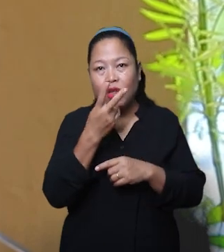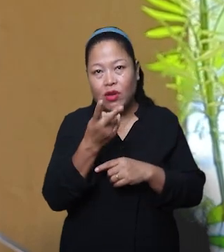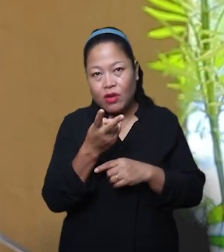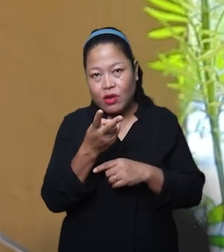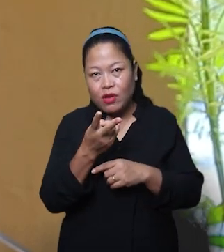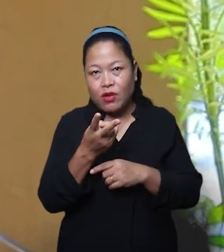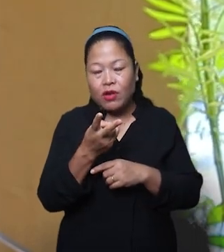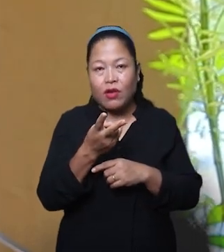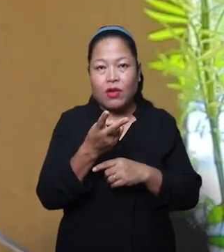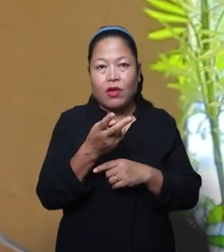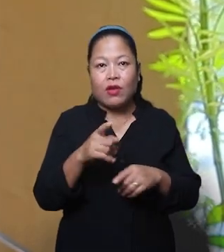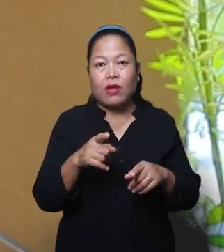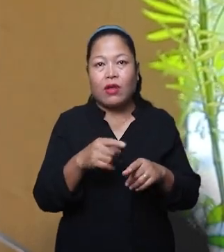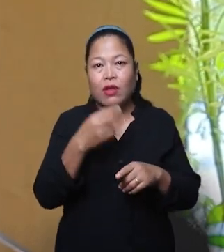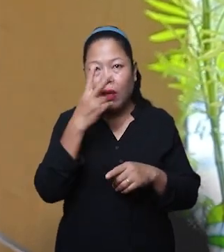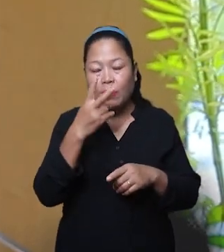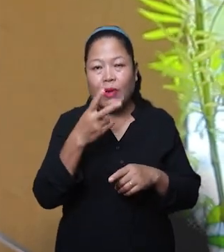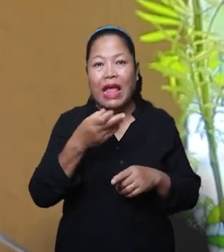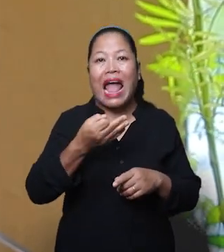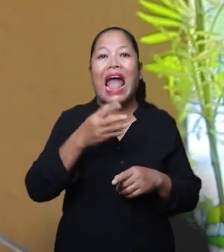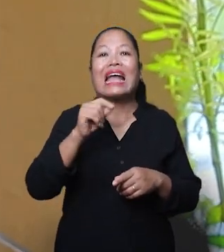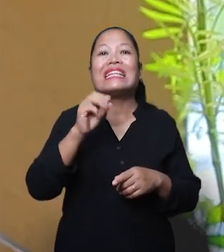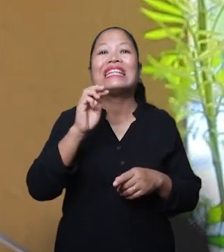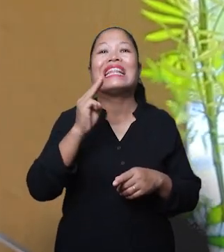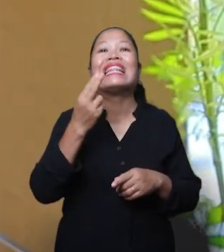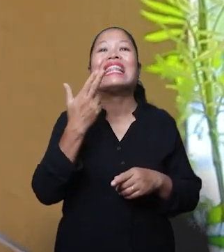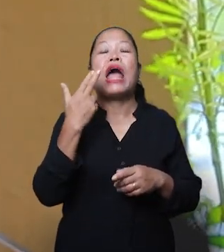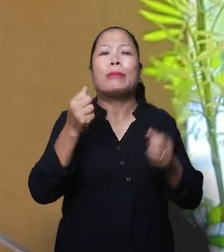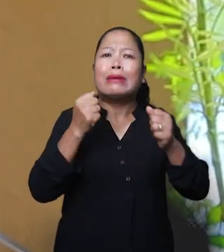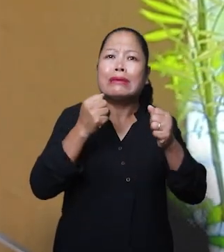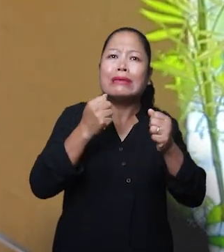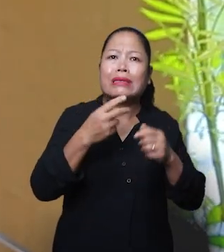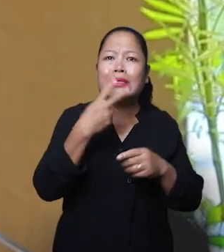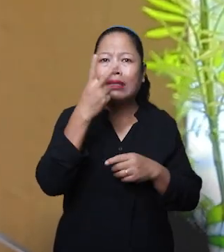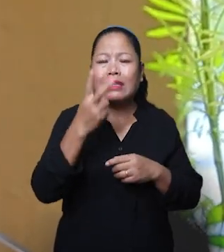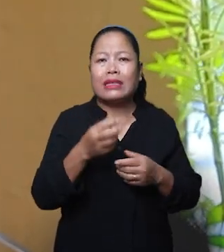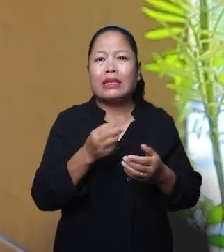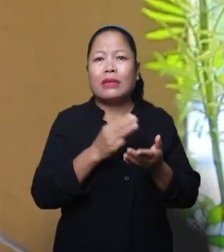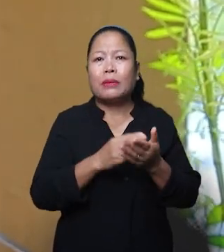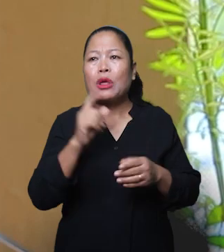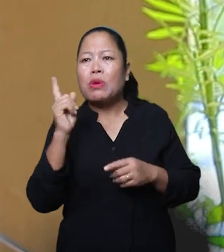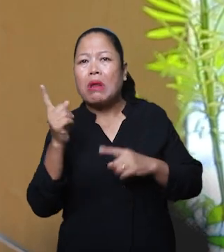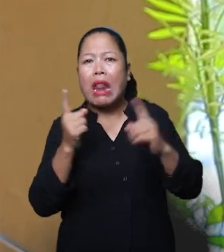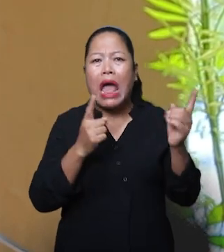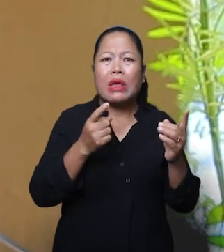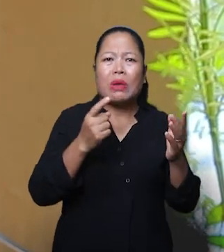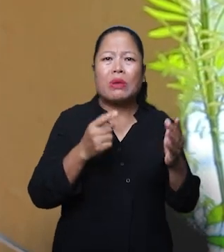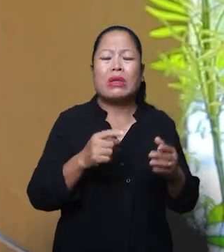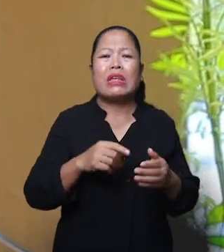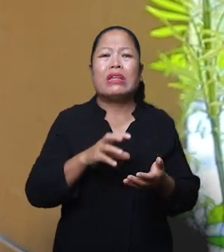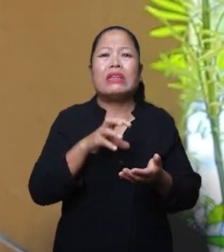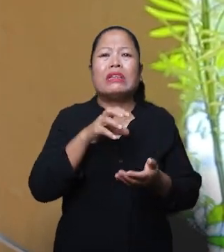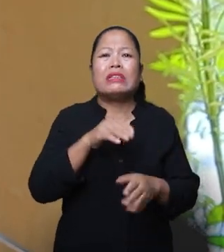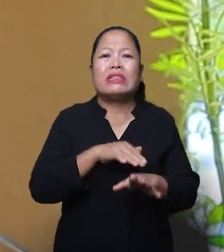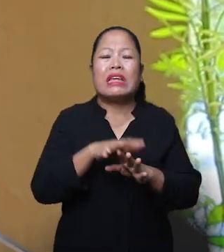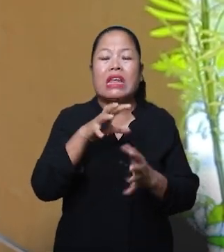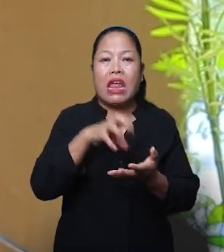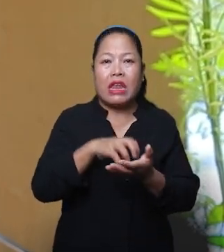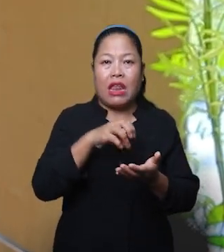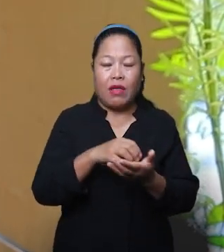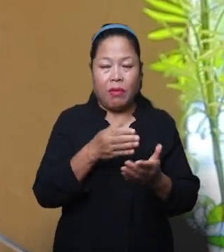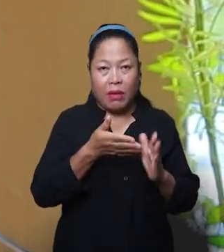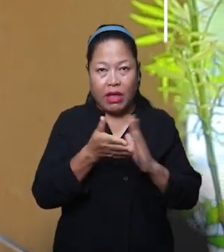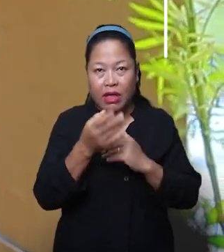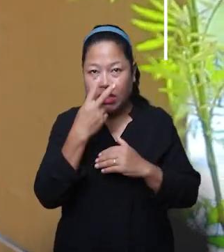सुर्खेत हेर्ने माई जतिर हेर्ने धामी जतिभरि परि बाङ्गे सिमल र म सुर्खेत देखाउन, बामे खोला देखाउन,